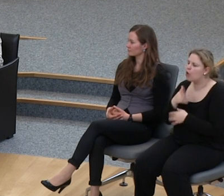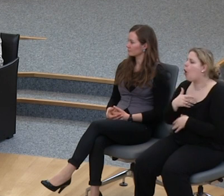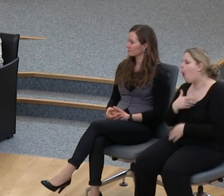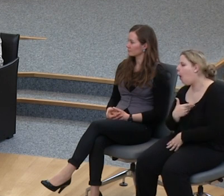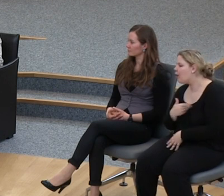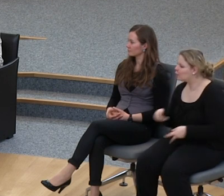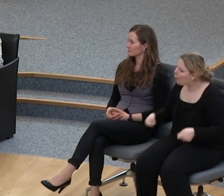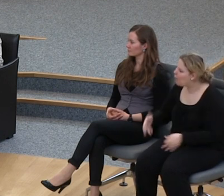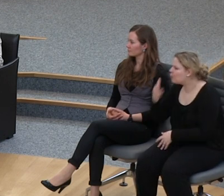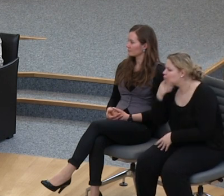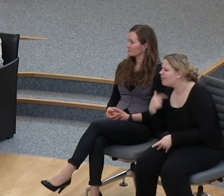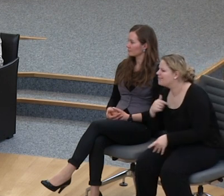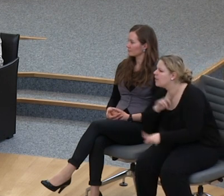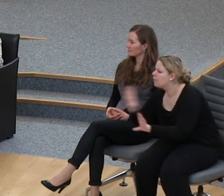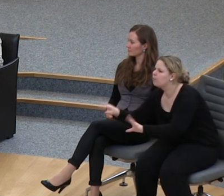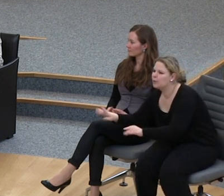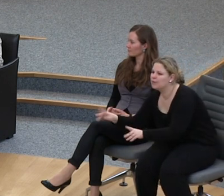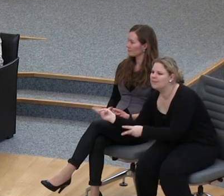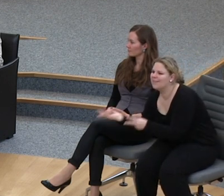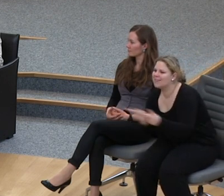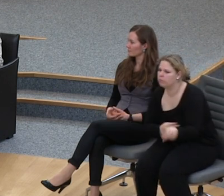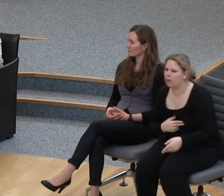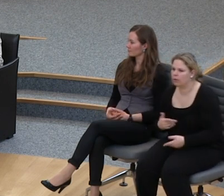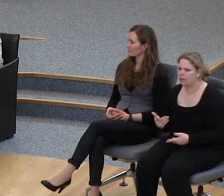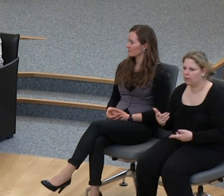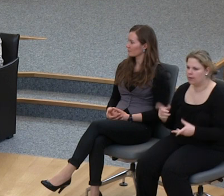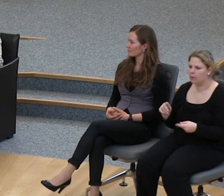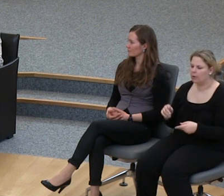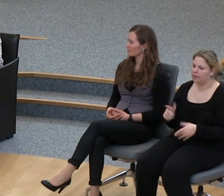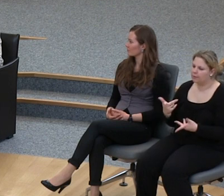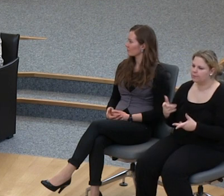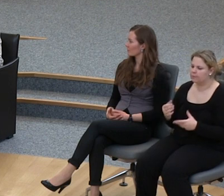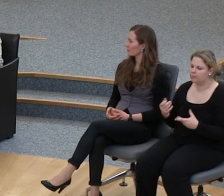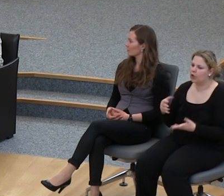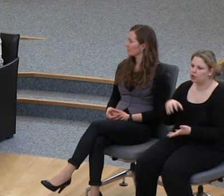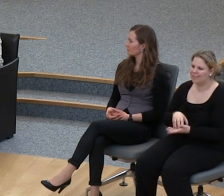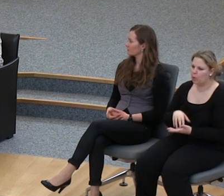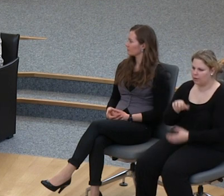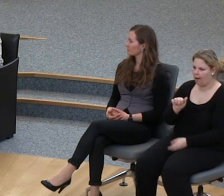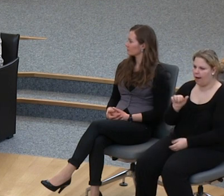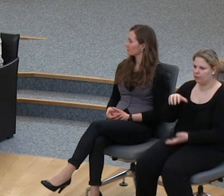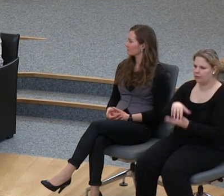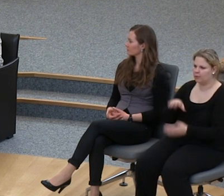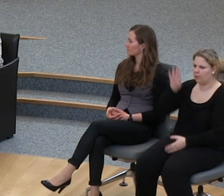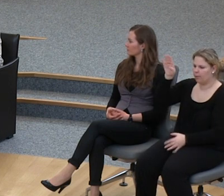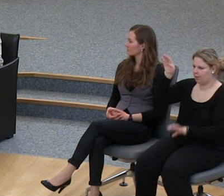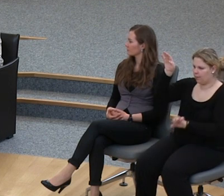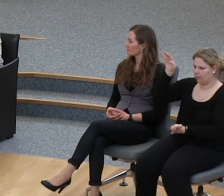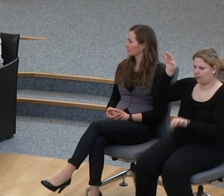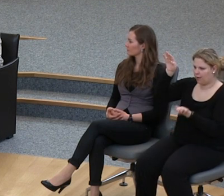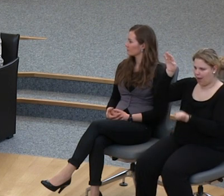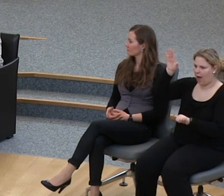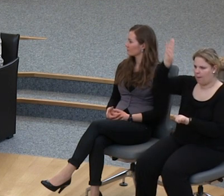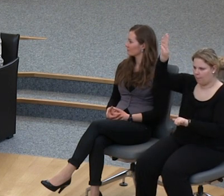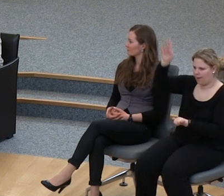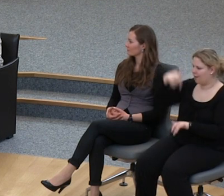weil hier doch jemand da von Station A zu Station B getragen wurde. Der Rollstuhl, das sind meine Füße, die